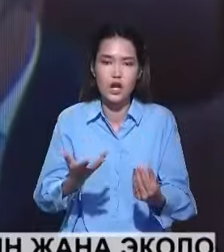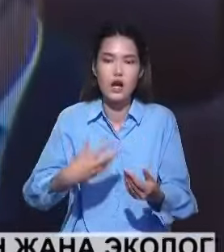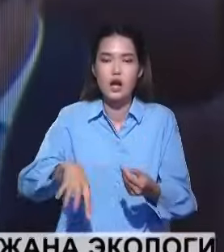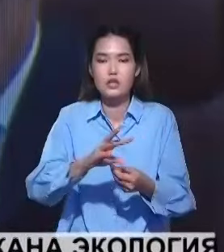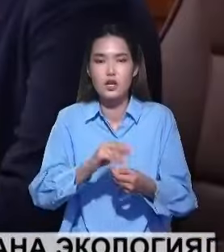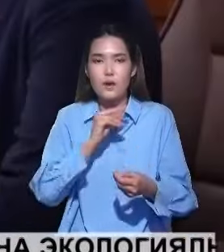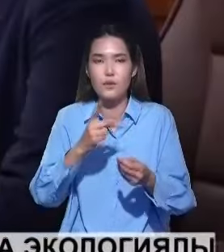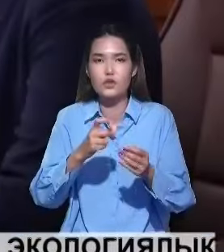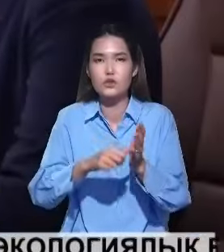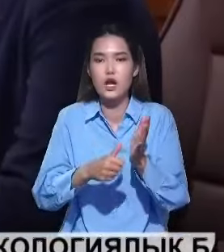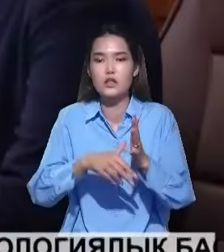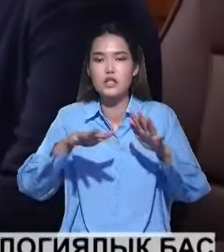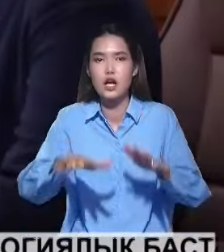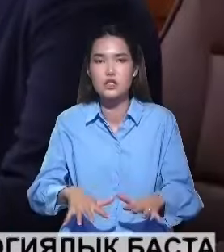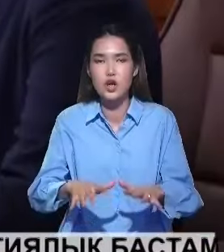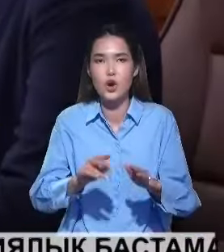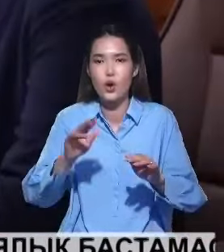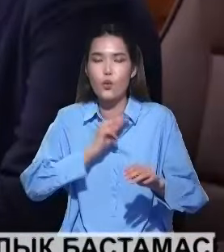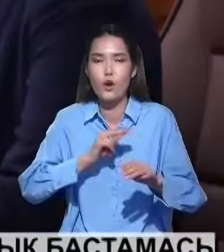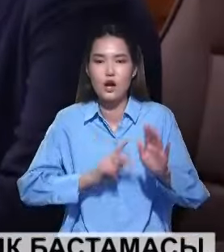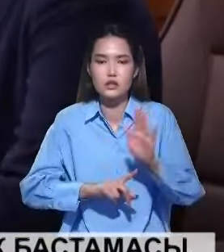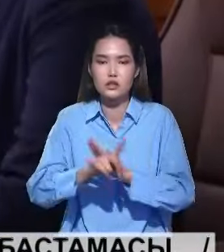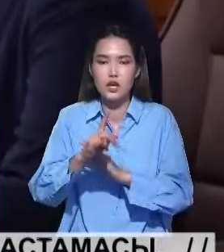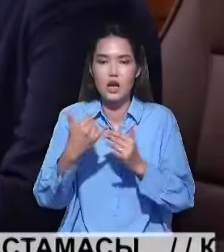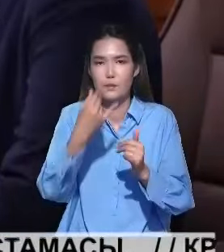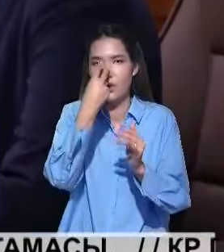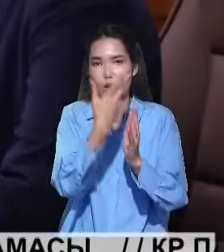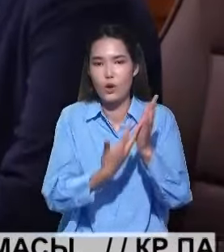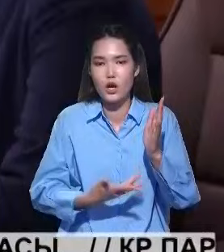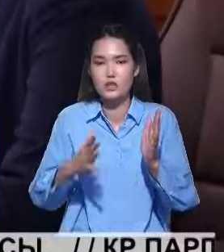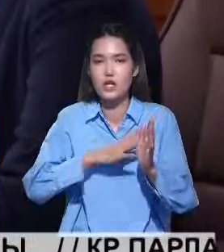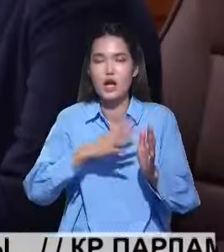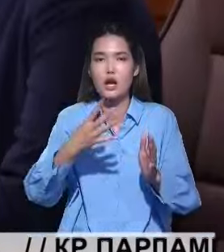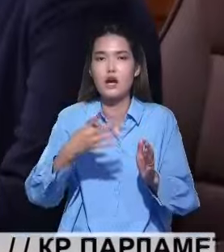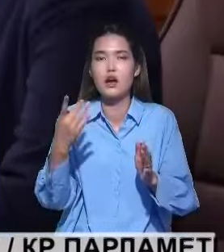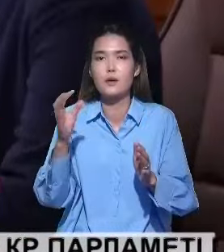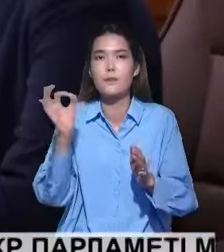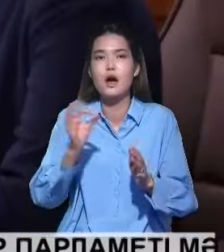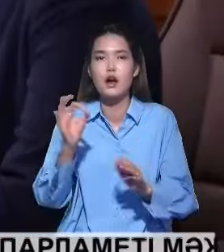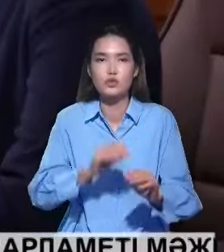1828 үйдің құрылысы басталды. Бұл жоспарланған көрсеткіштің 81% құрайды.